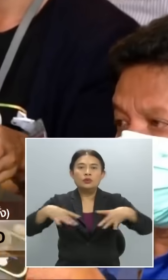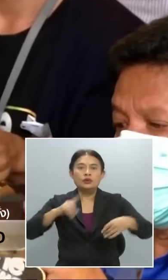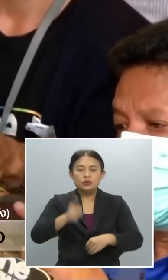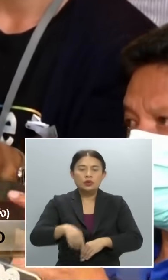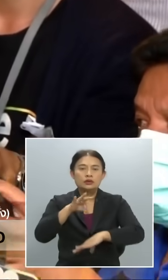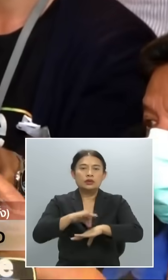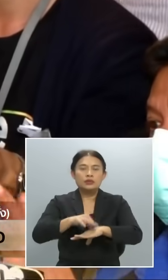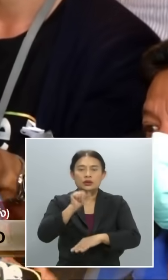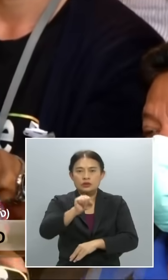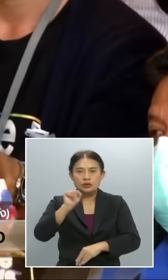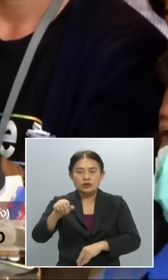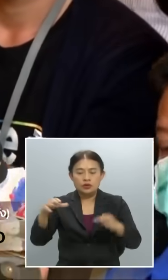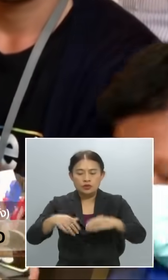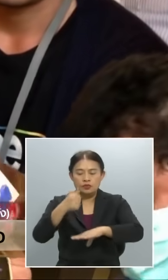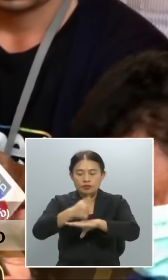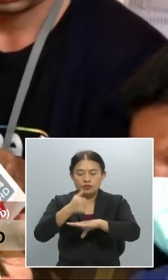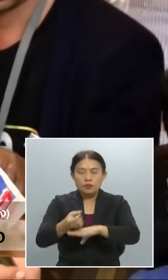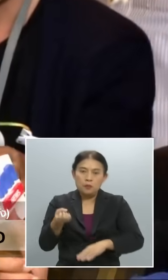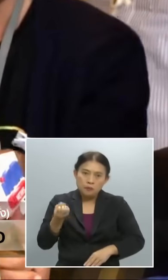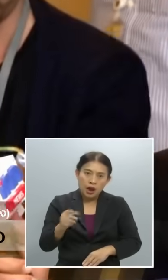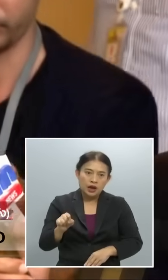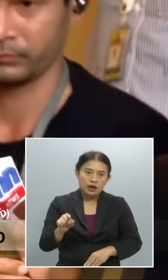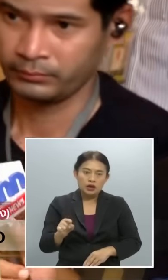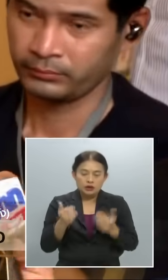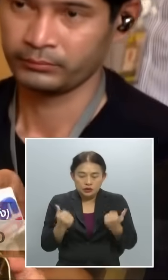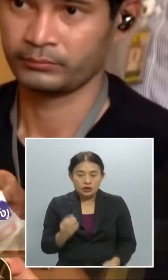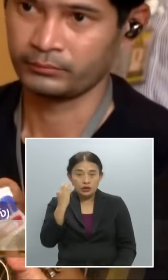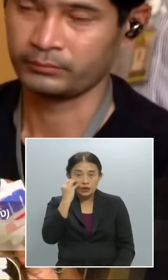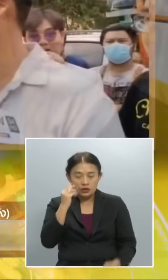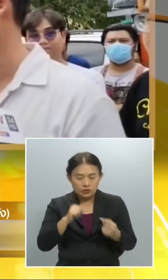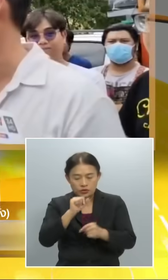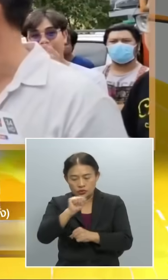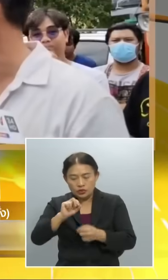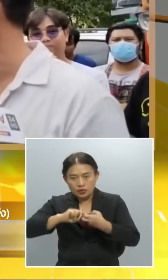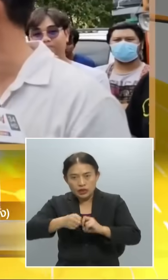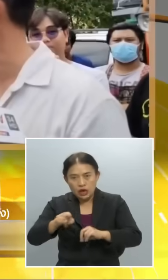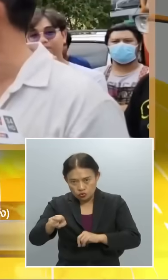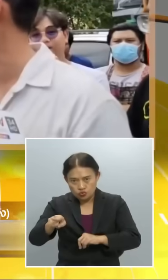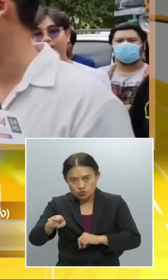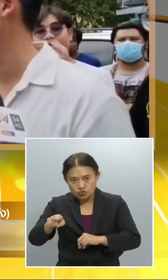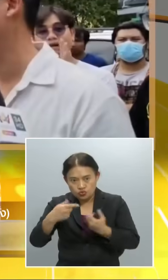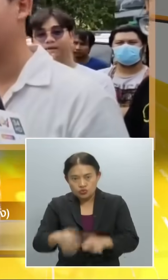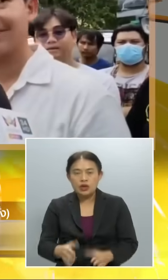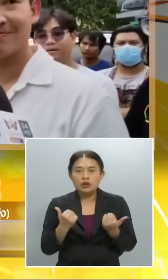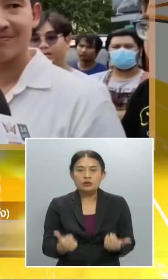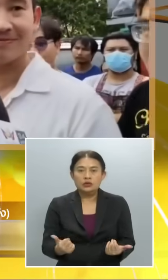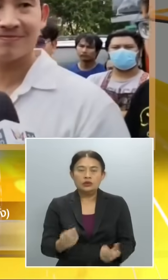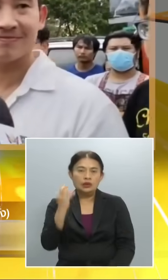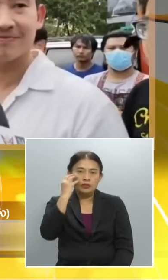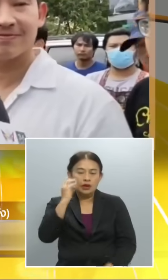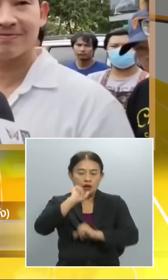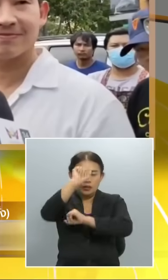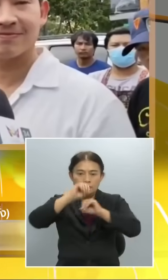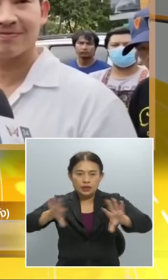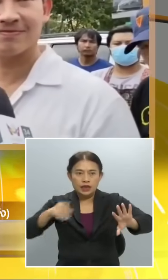ที่เป็นหัวหน้าพรรคการเมืองที่มีมากที่สุดในฝ่ายค้านซึ่งคุณพิธาติดประเด็นเรื่องการเป็นสสอยู่ไงคะแต่ว่าคุณพี่ทาร่าสุดก็ประกาศแล้วเมื่อวานนี้ว่า